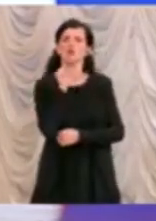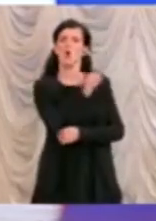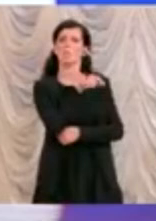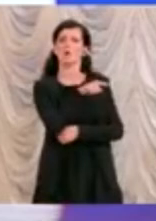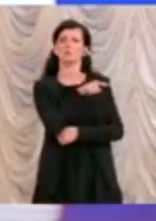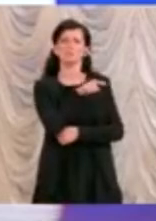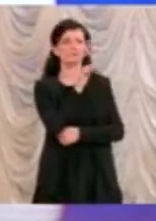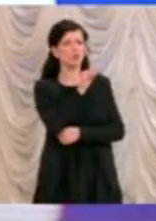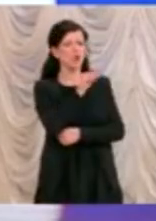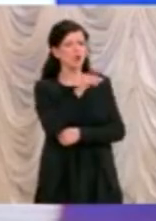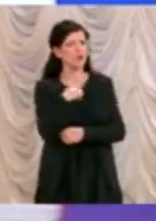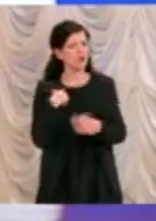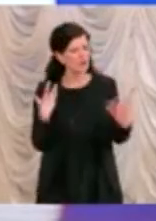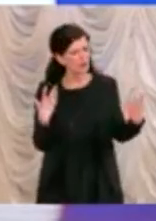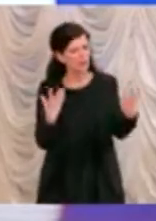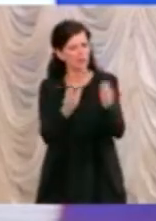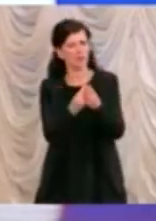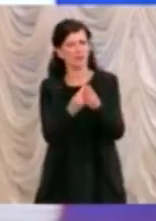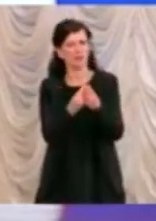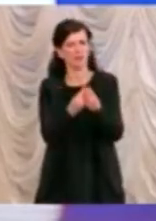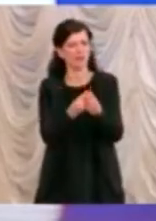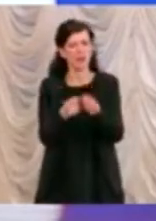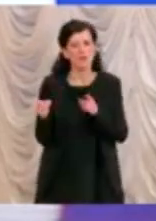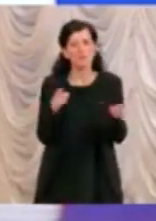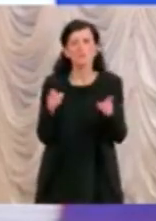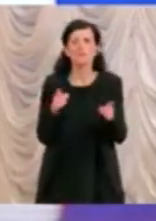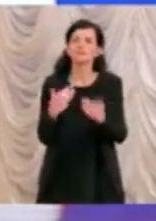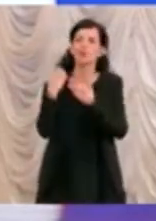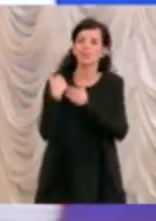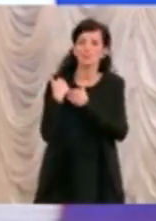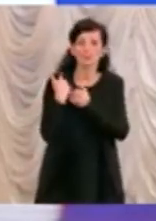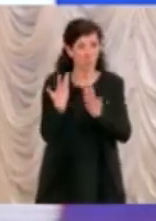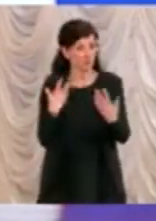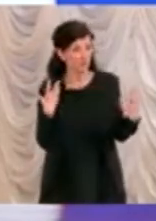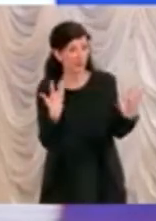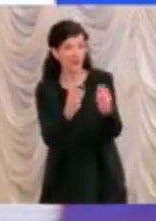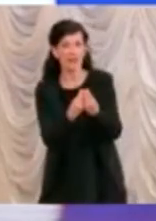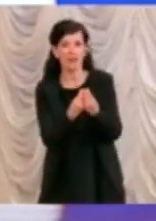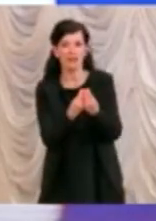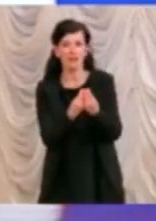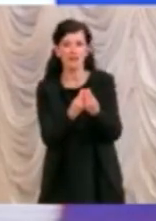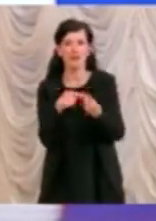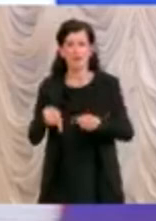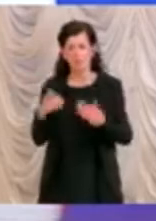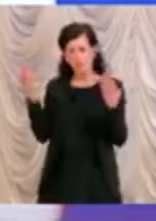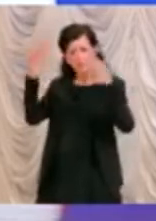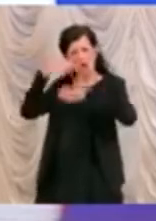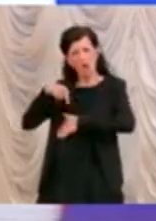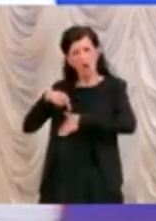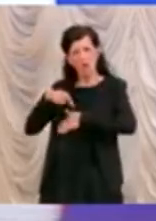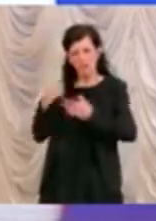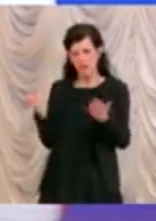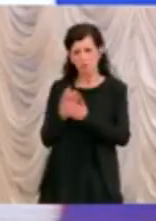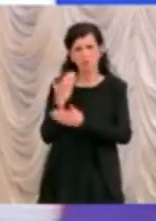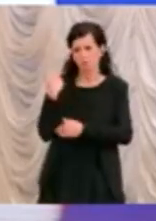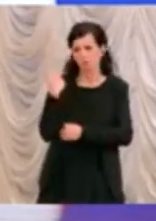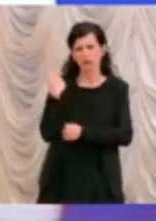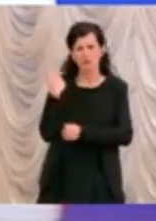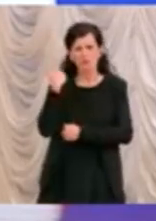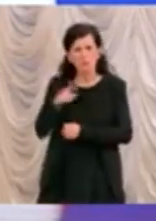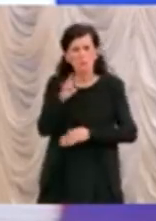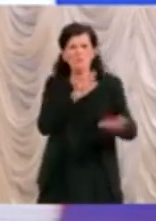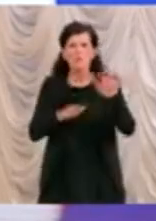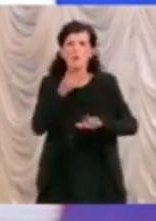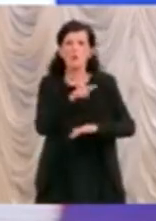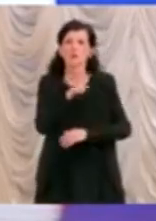accumulati in questo senso di responsabilità quello che è successo stanotte nelle scorse ore quelle falsità